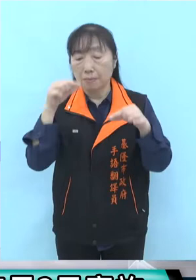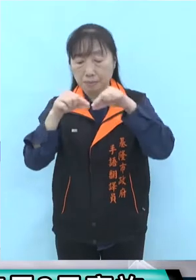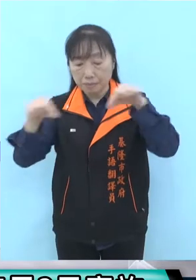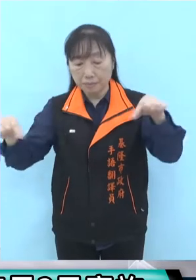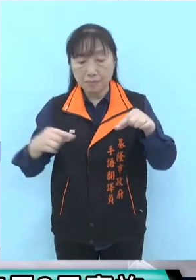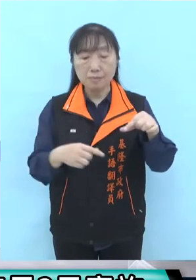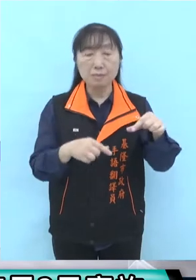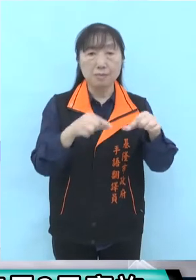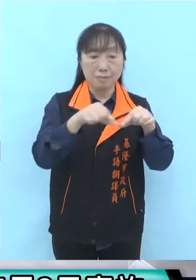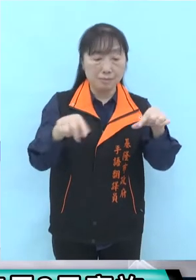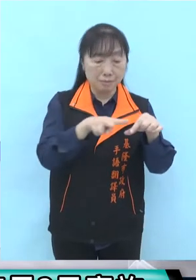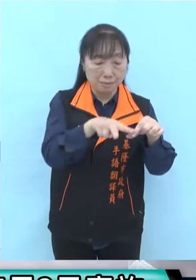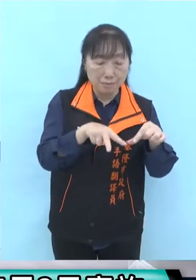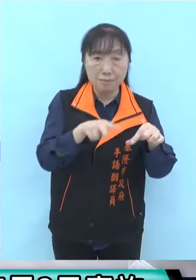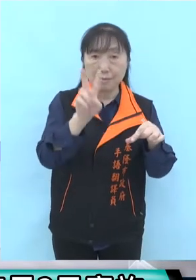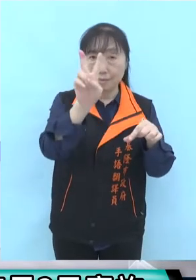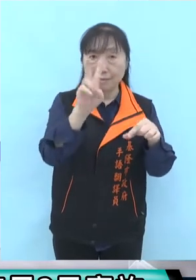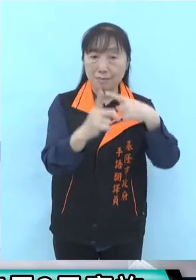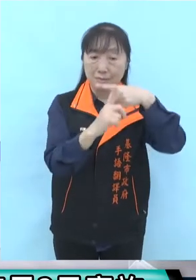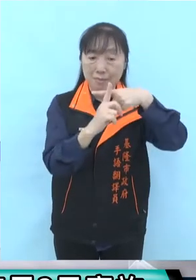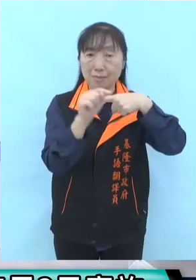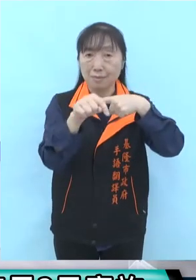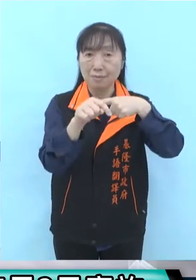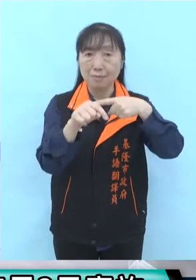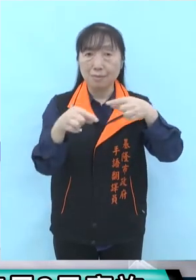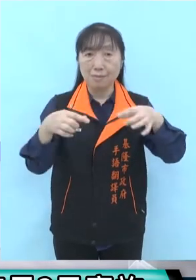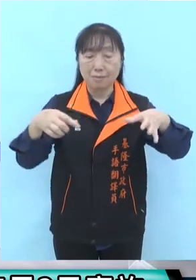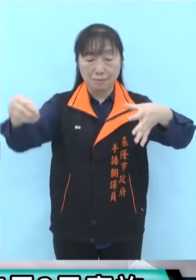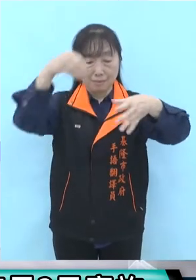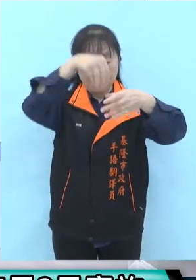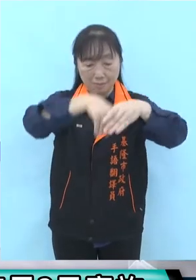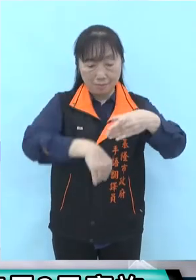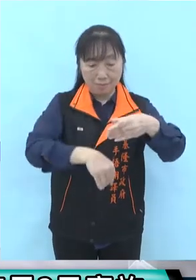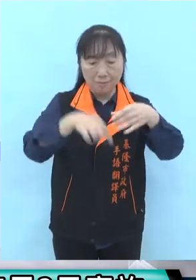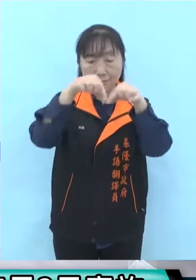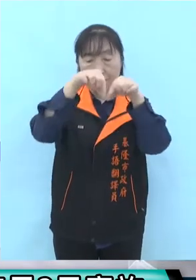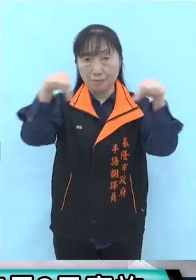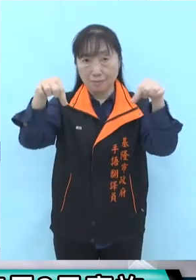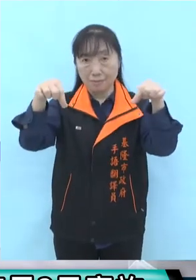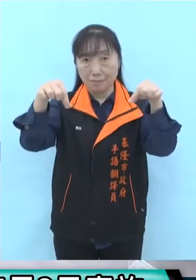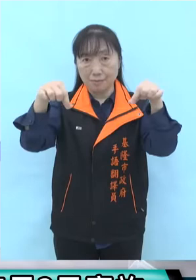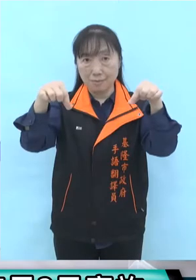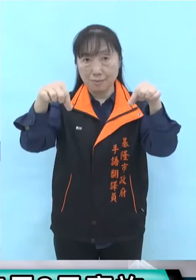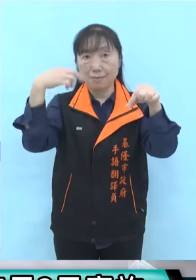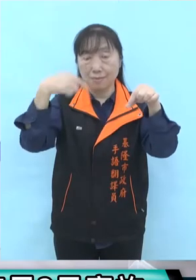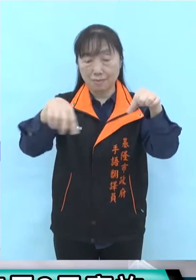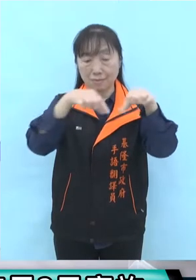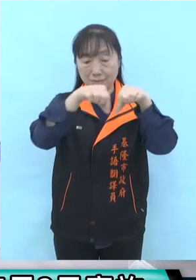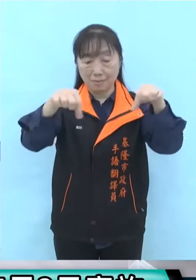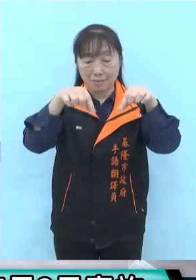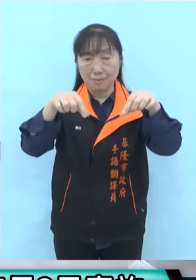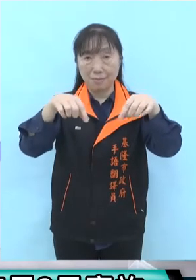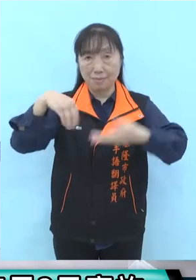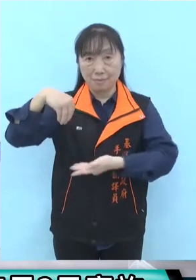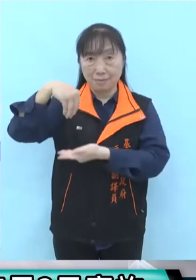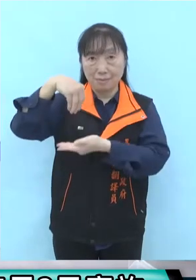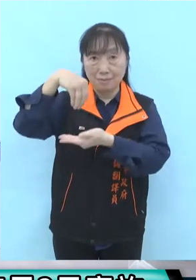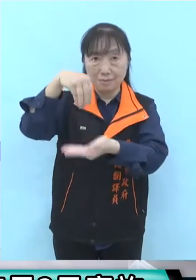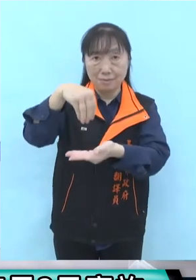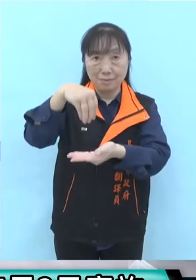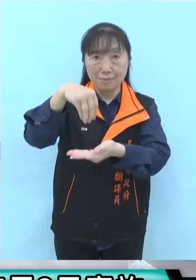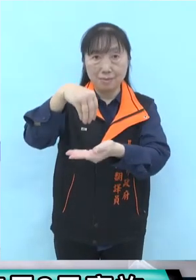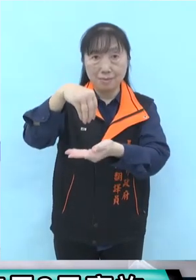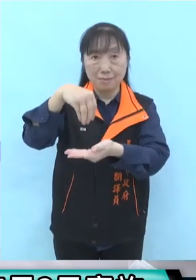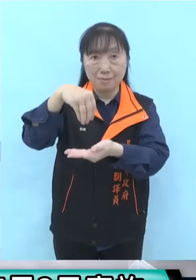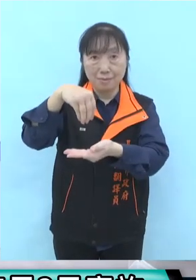阳性的这个快筛的试片，你放在这个夹链袋里面，带着那个夹链袋，然后来到这